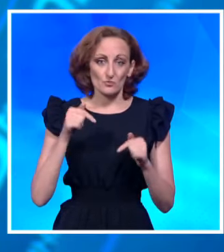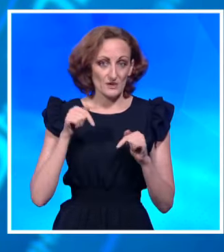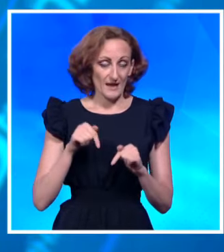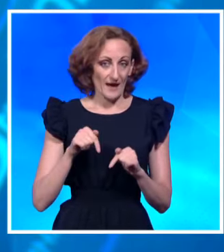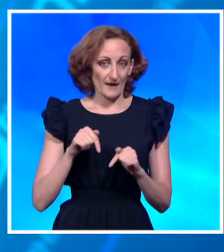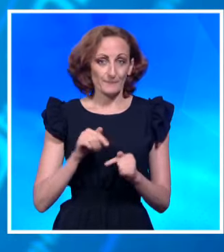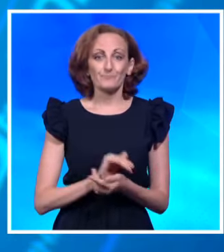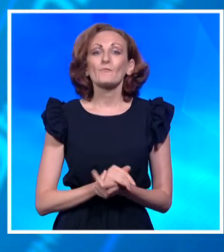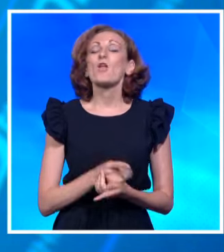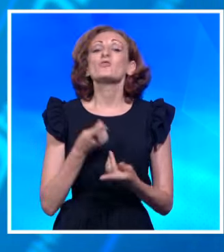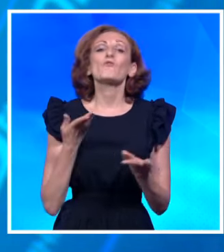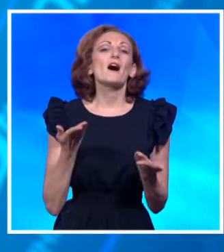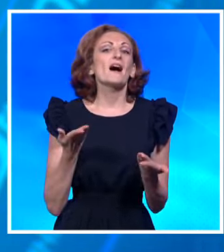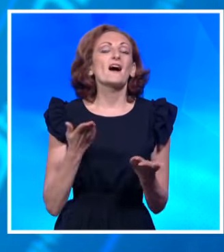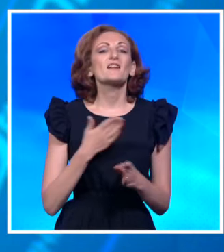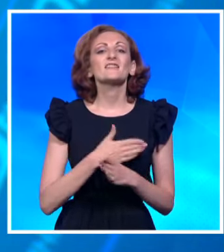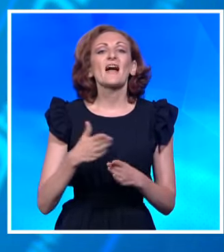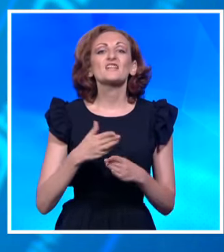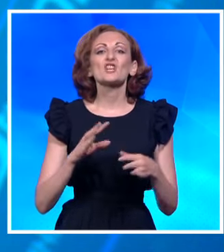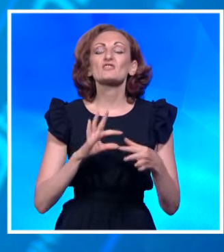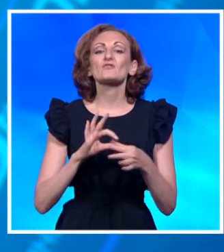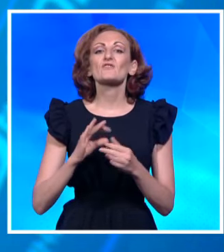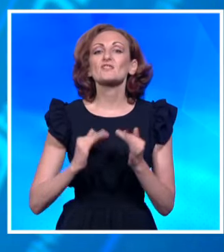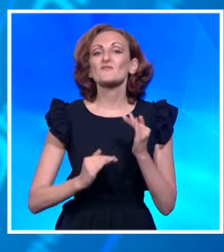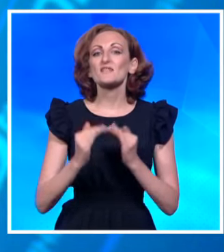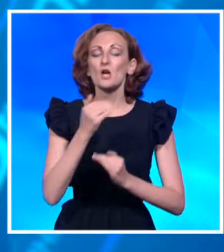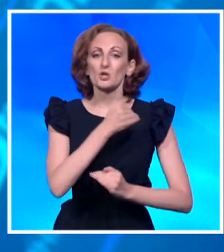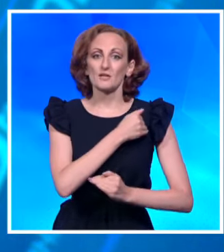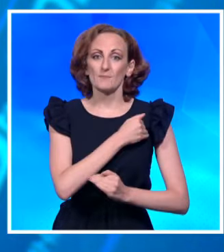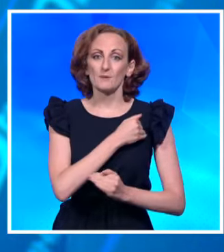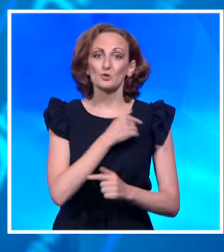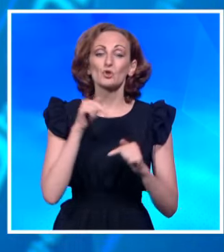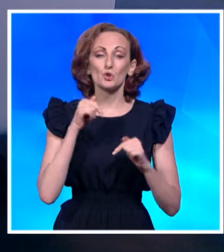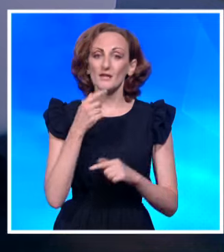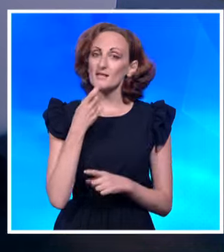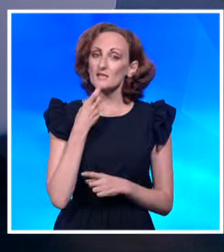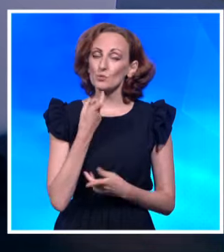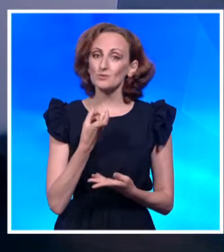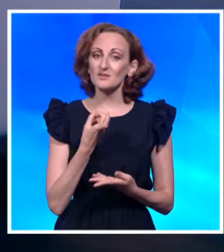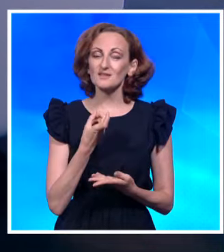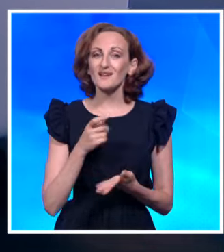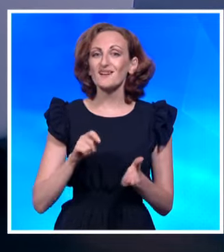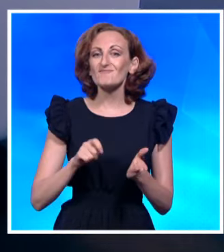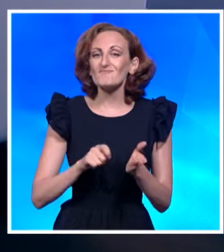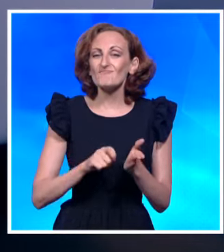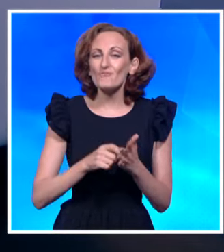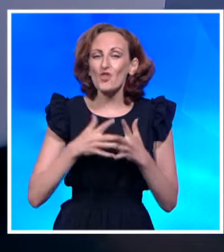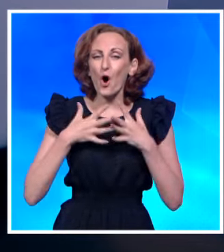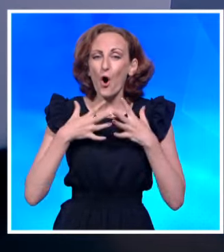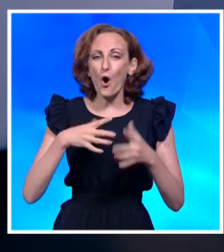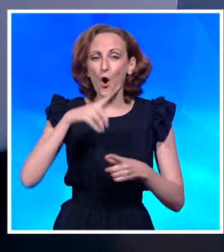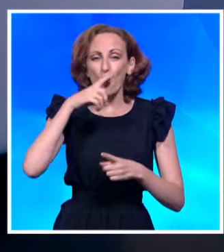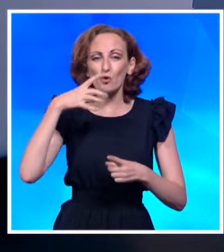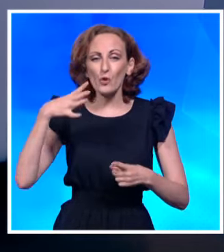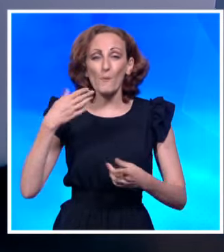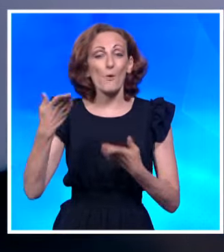сега, това най-често е свързано с високи температури. Но и тази година е изключително горещо. Предната също